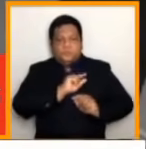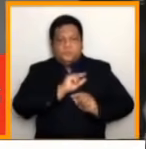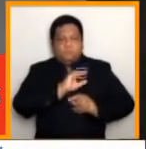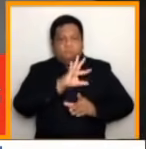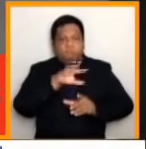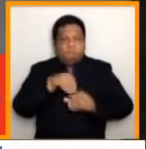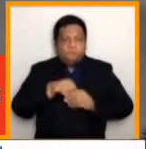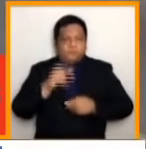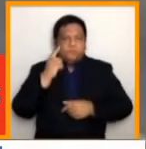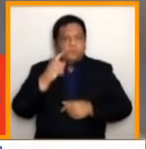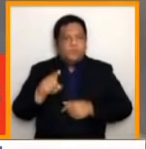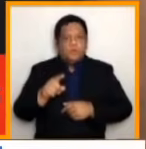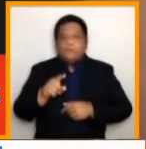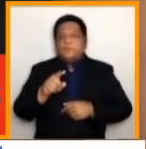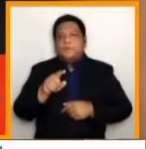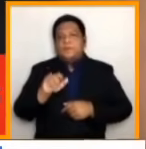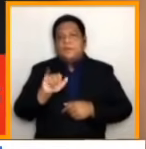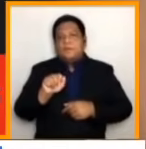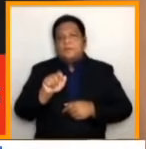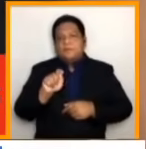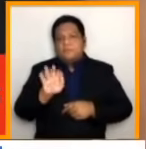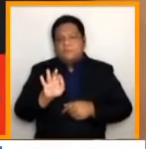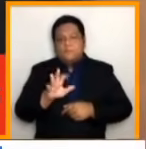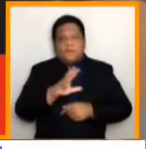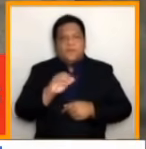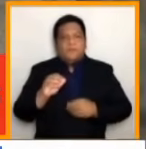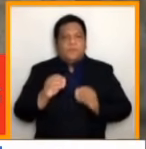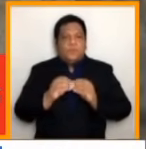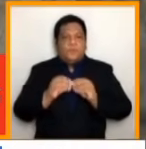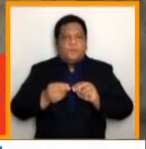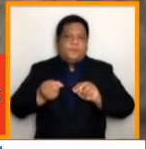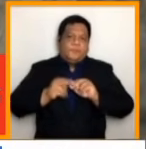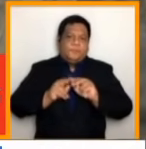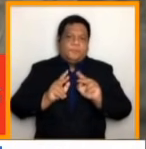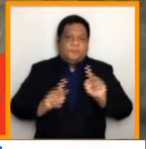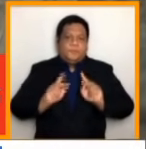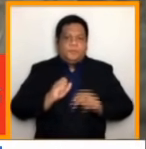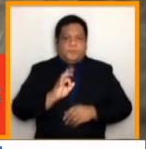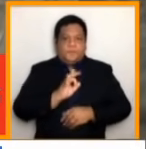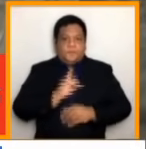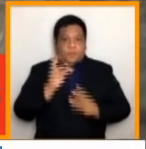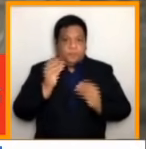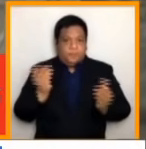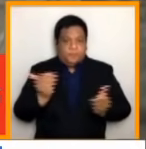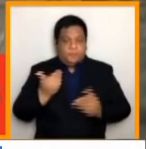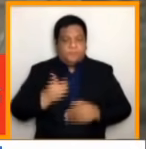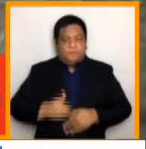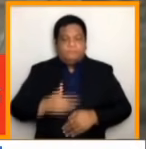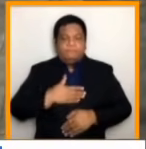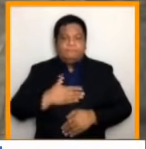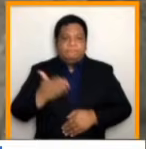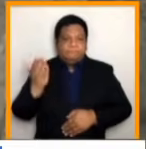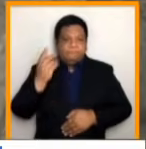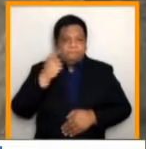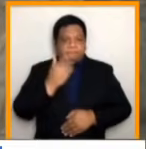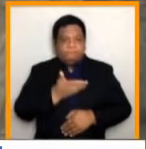at Force Multiplier din ngayong umaga. Ito ang latest mula rito sa Quezon City, Bam Alegre, buong puso para sa Pilipino.